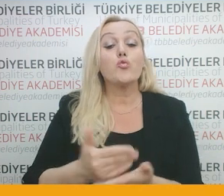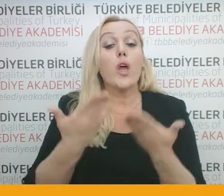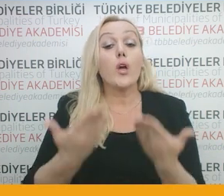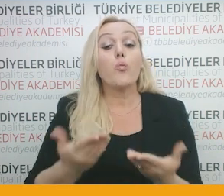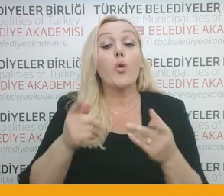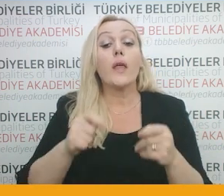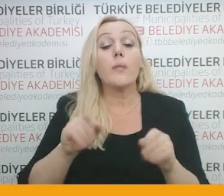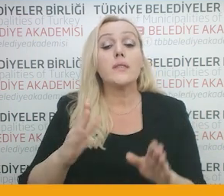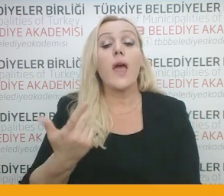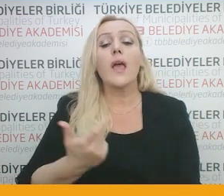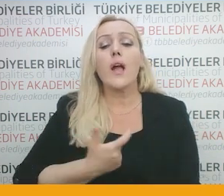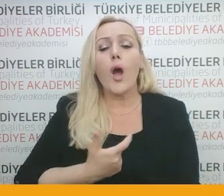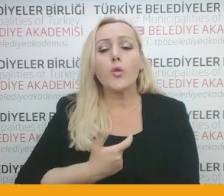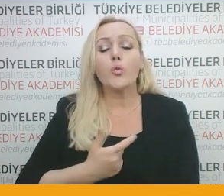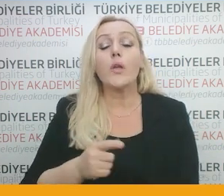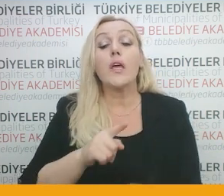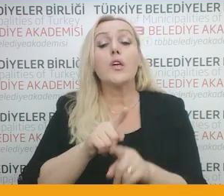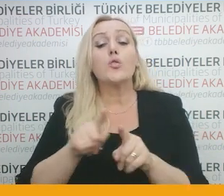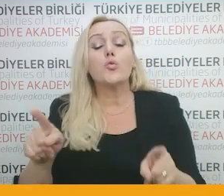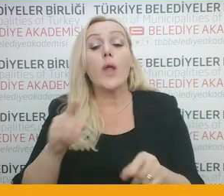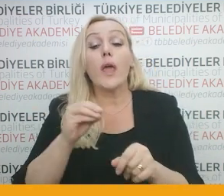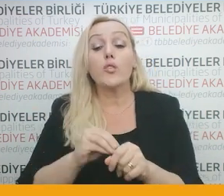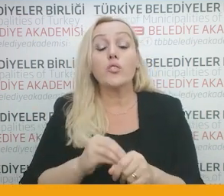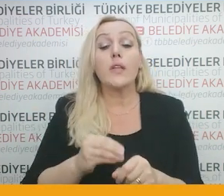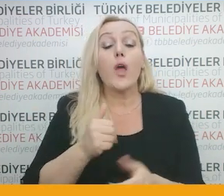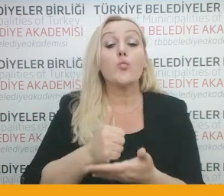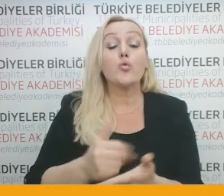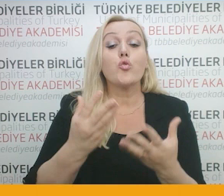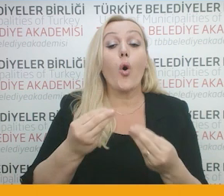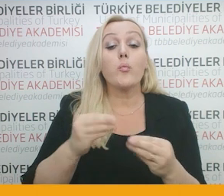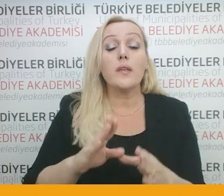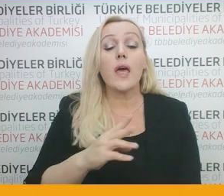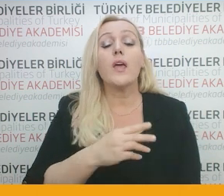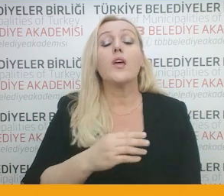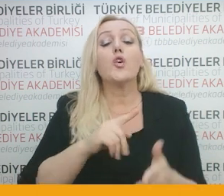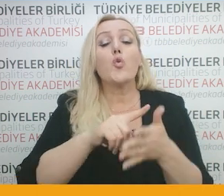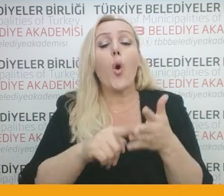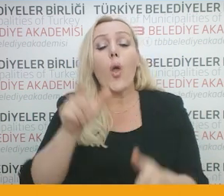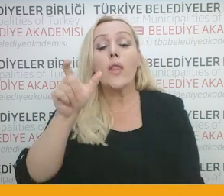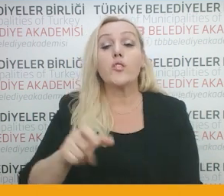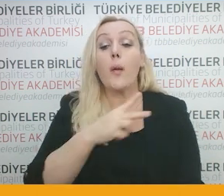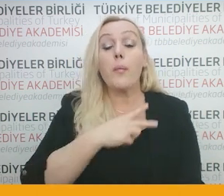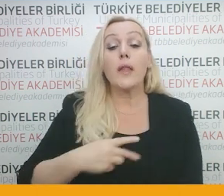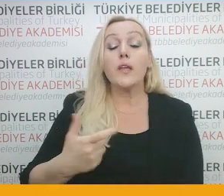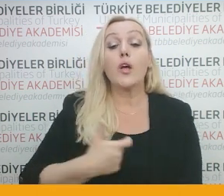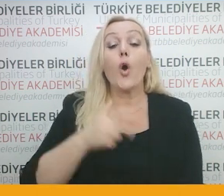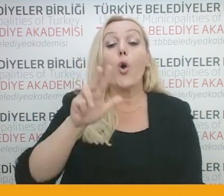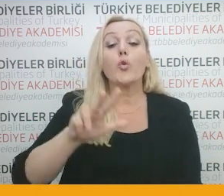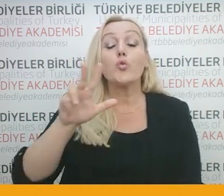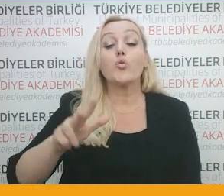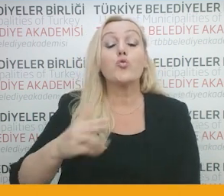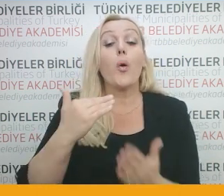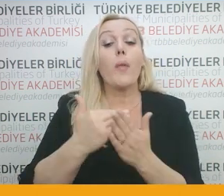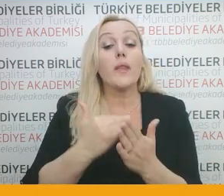içerisinde bütçe çıkarılamazsa bu durum üst yönetici tarafından Belediye Kanunu 30. maddesine göre değerlendirmek üzere bakanlığa bildirilir